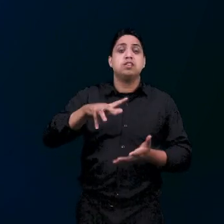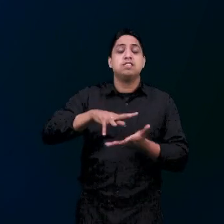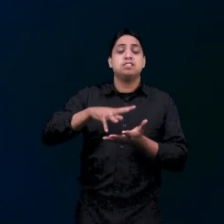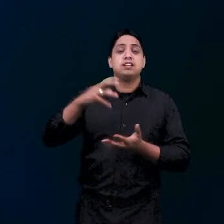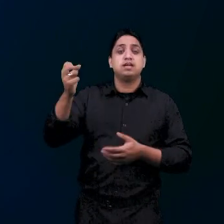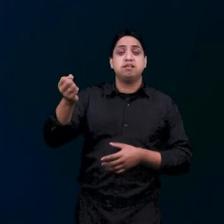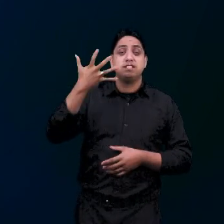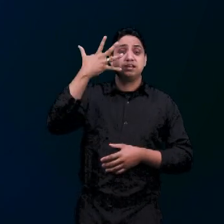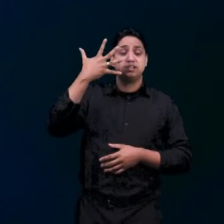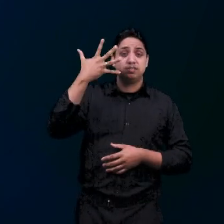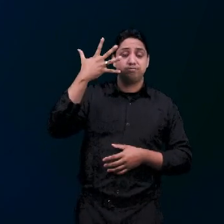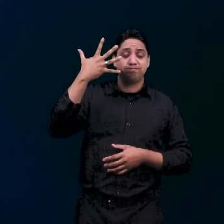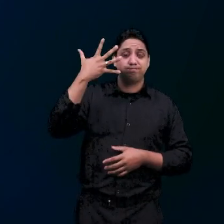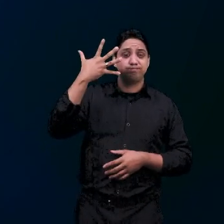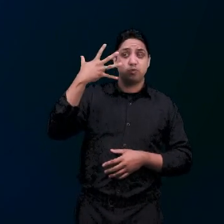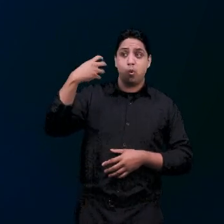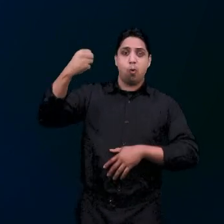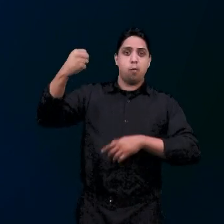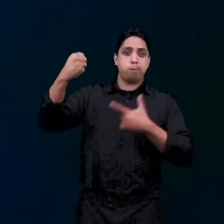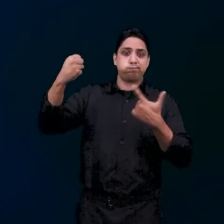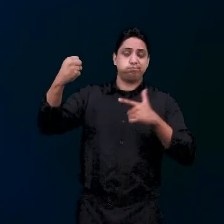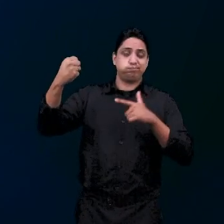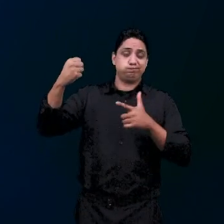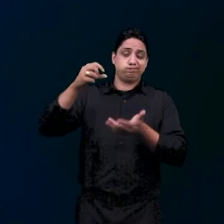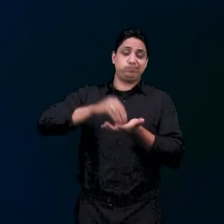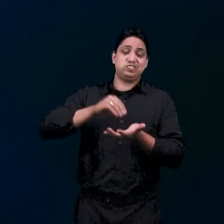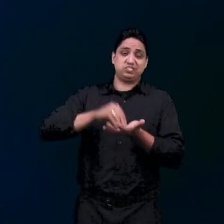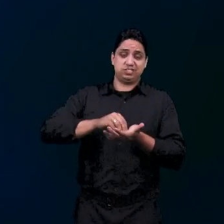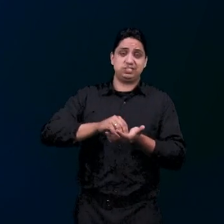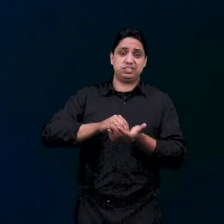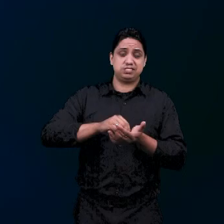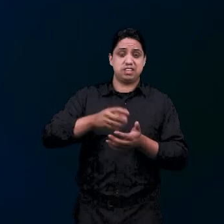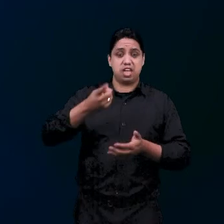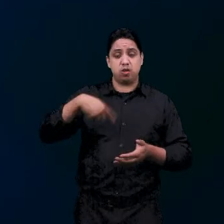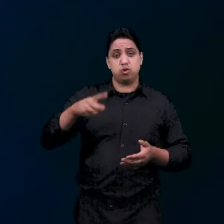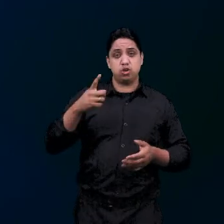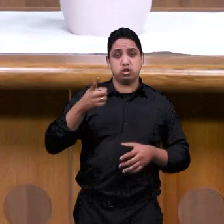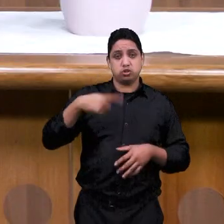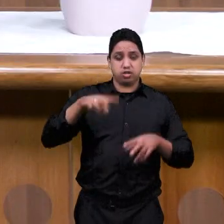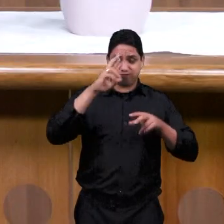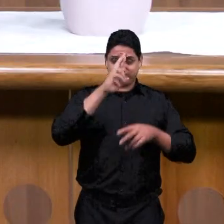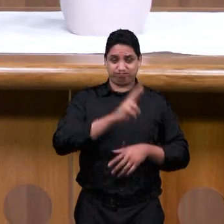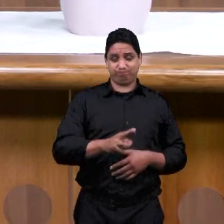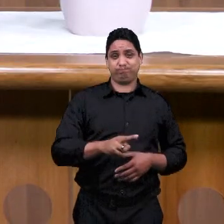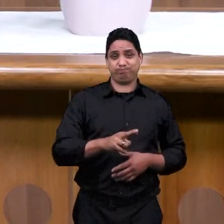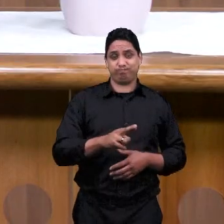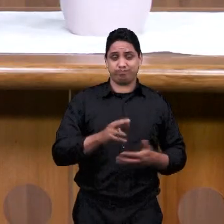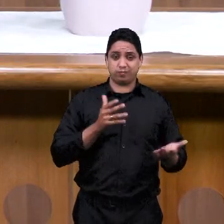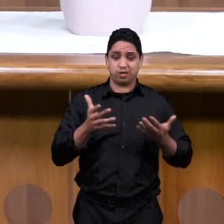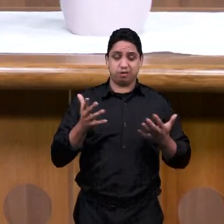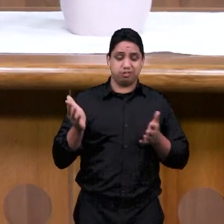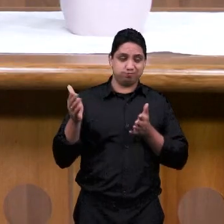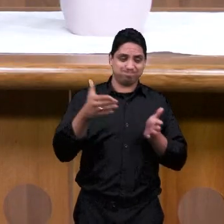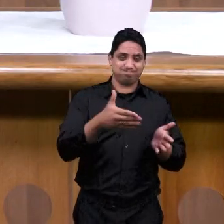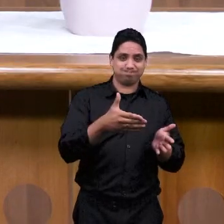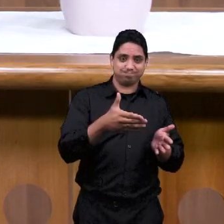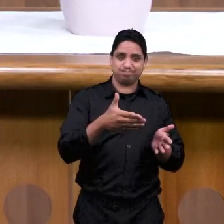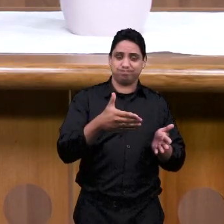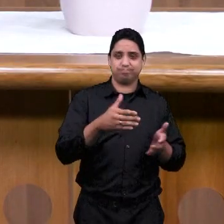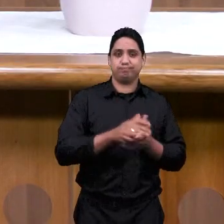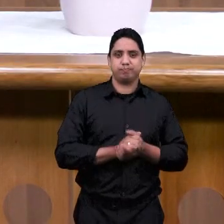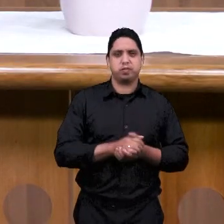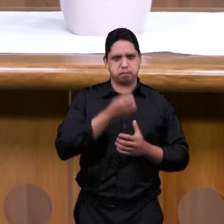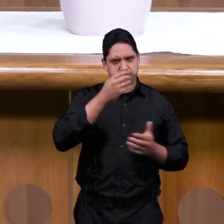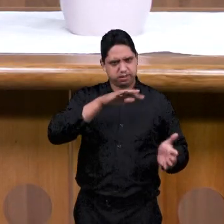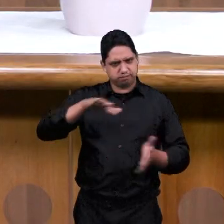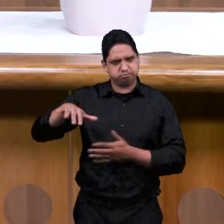nous rejetons le Saint-Esprit, nous perdons la vision spirituelle, la révélation, et nous marchons en ténèbres. Très bien, mes frères et sœurs, très